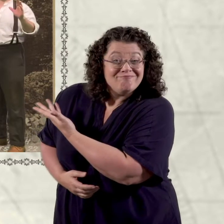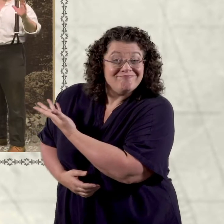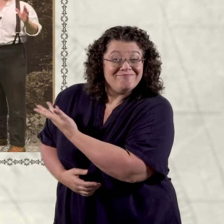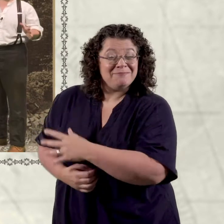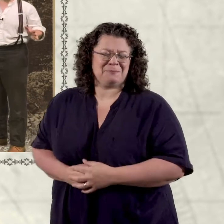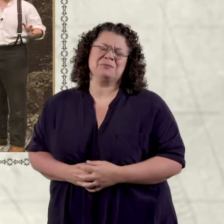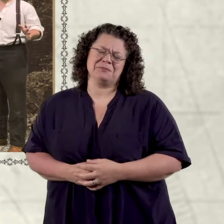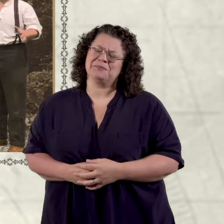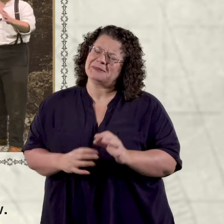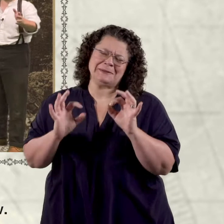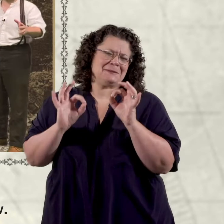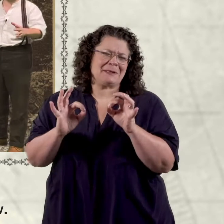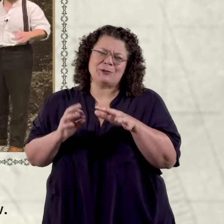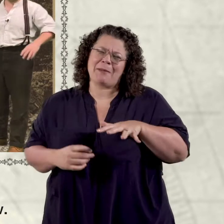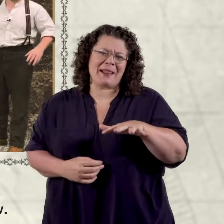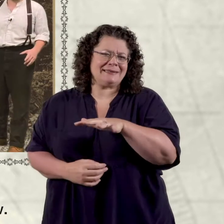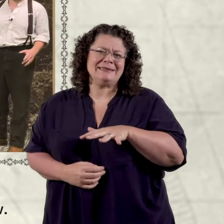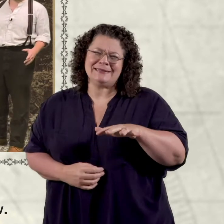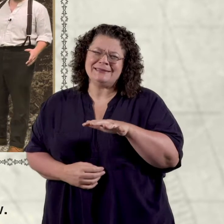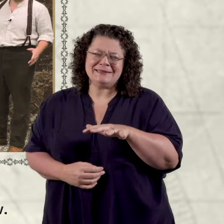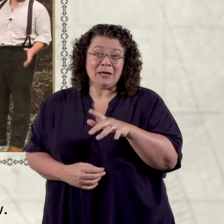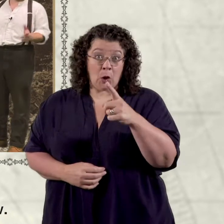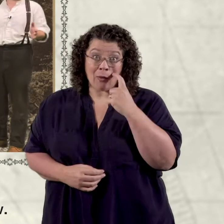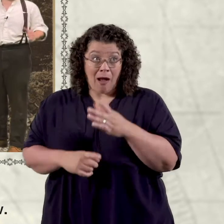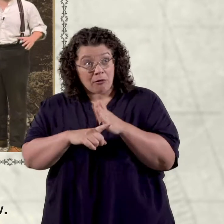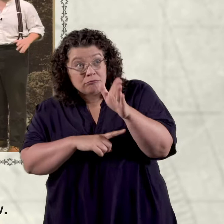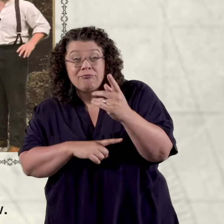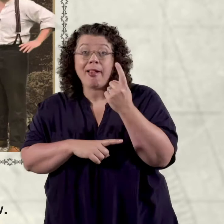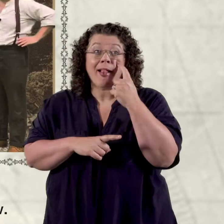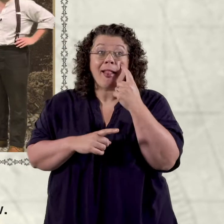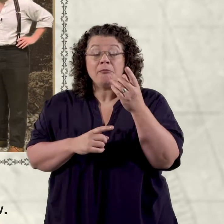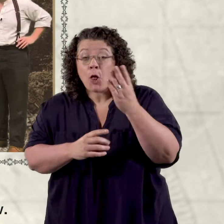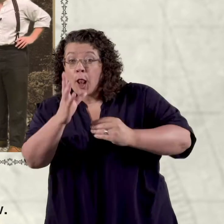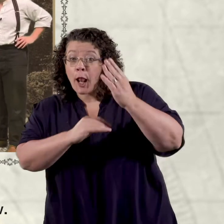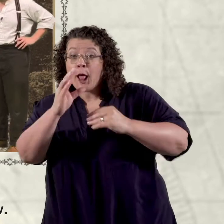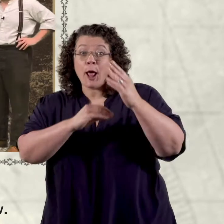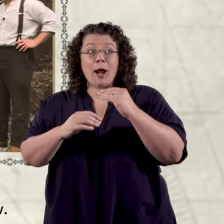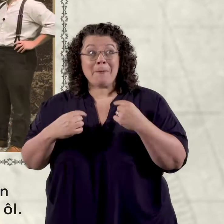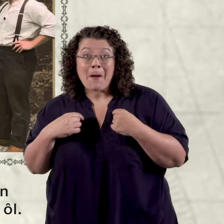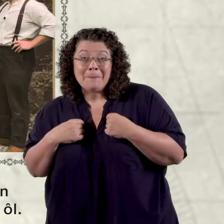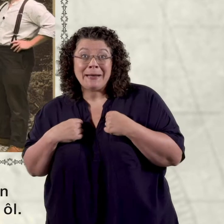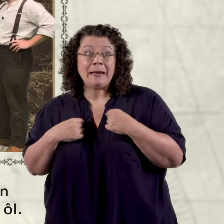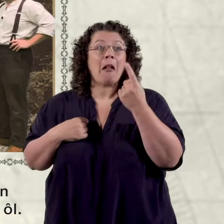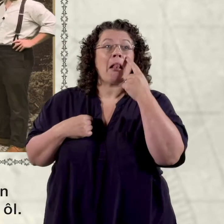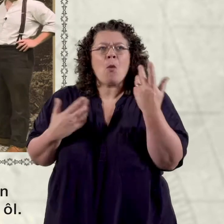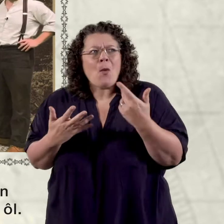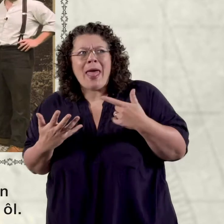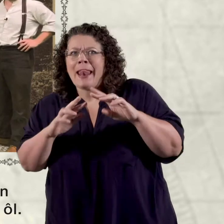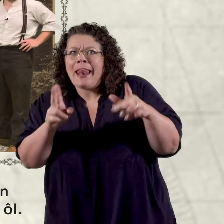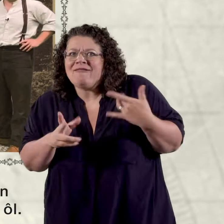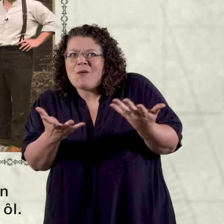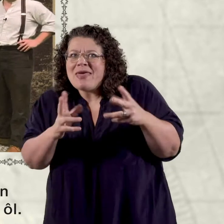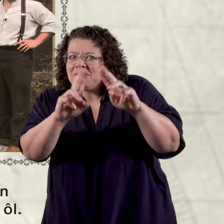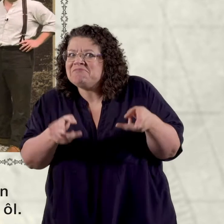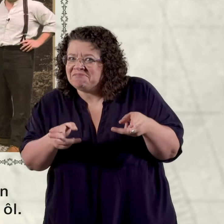o'n le arbennig. Ond mi allwch chi fynd yno a dysgu amdano fi a gweld lle o'n i'n arfer byw. Mae'r lle yn debyg iawn i'r